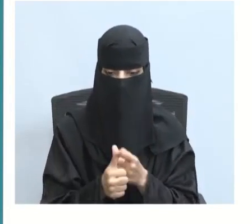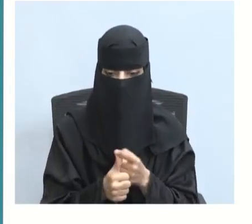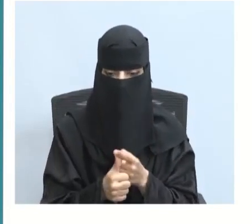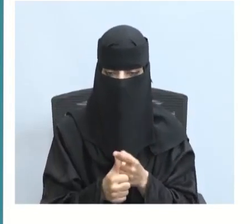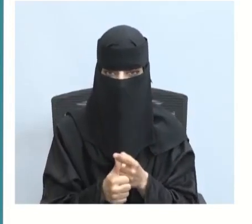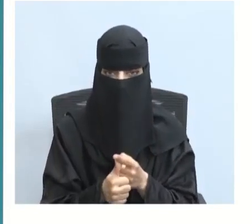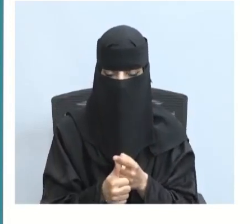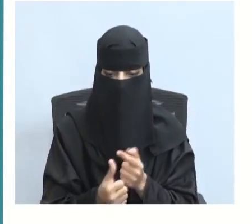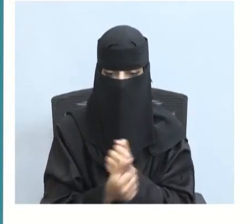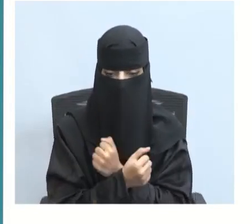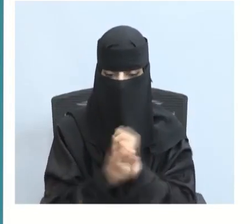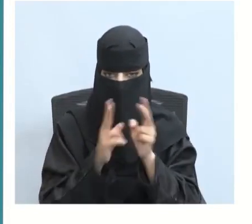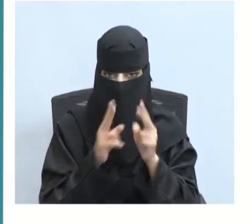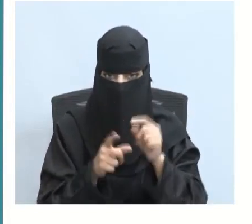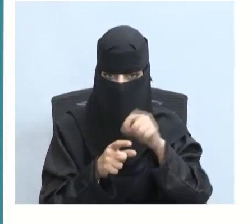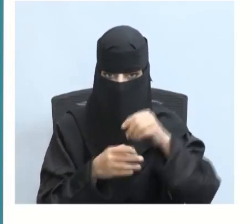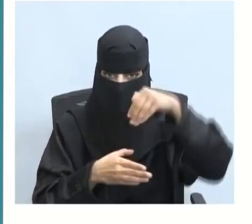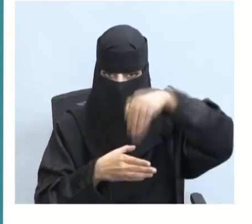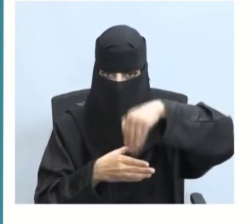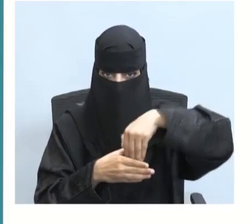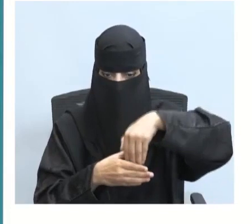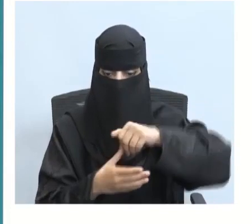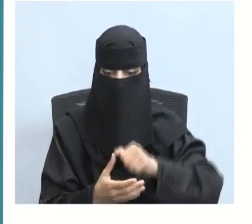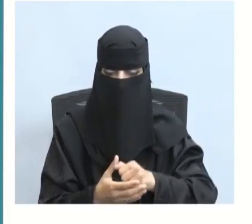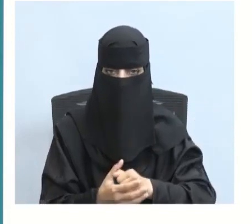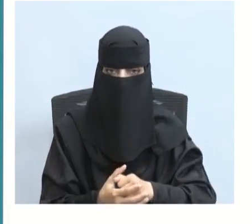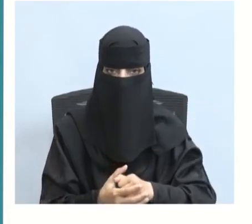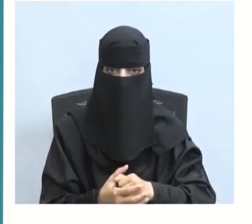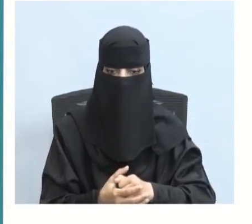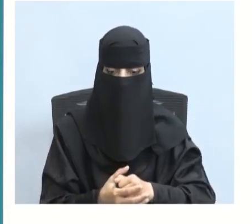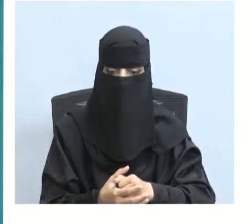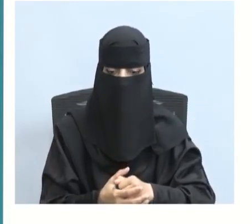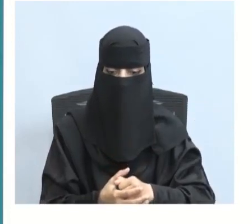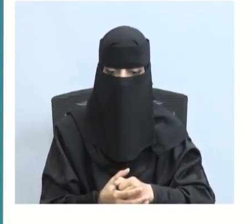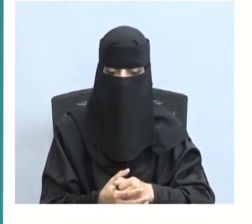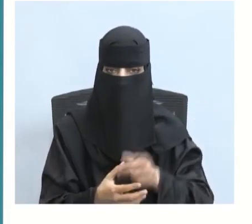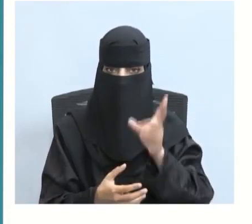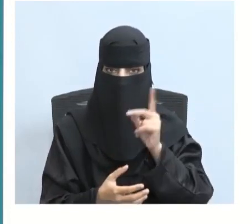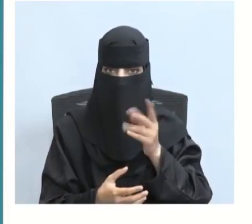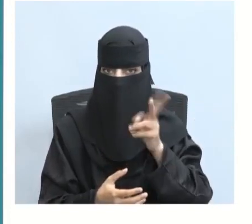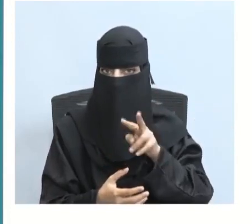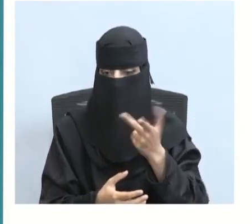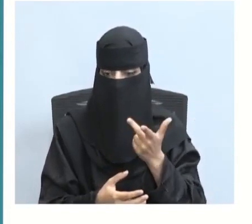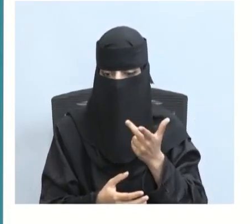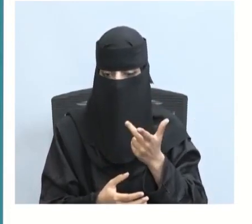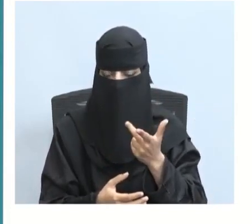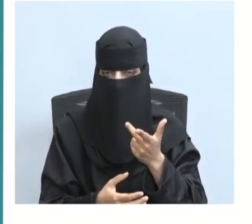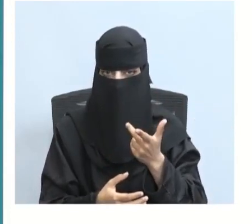اولا طاقه كهربائيه في المحمصه او في الاله بعد بعد